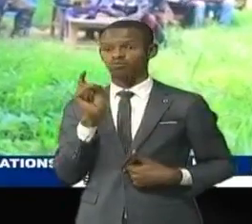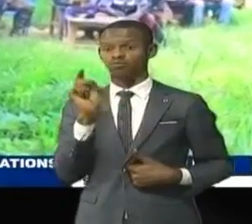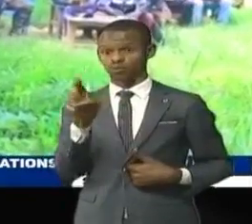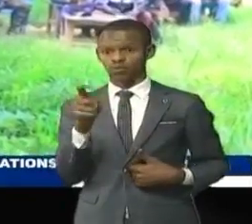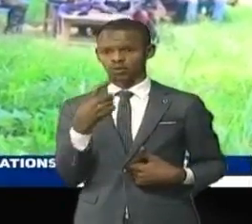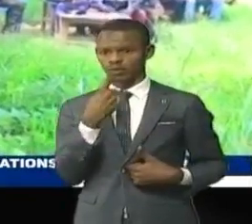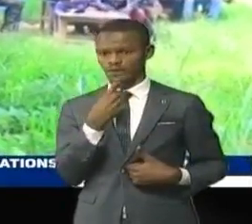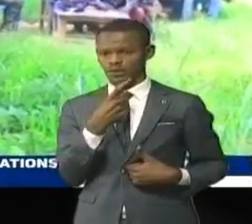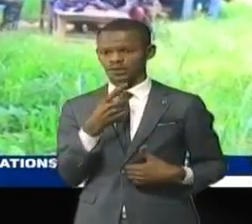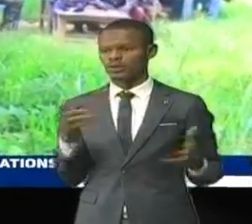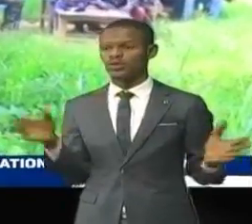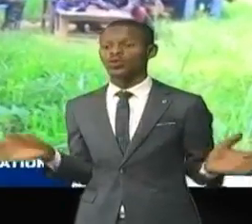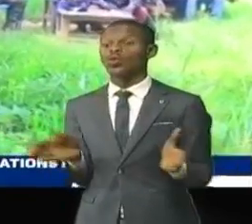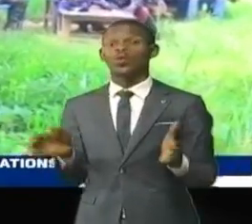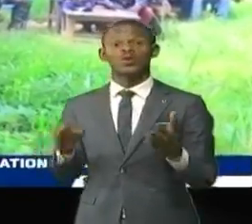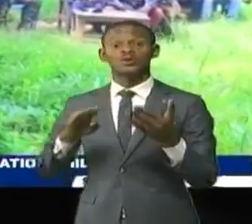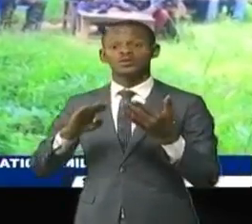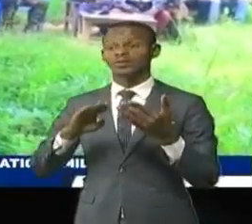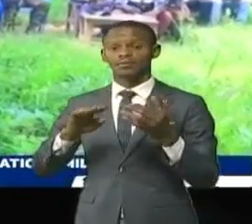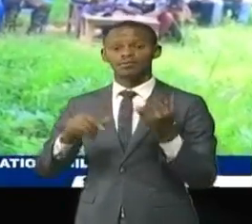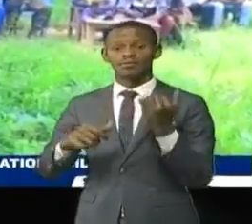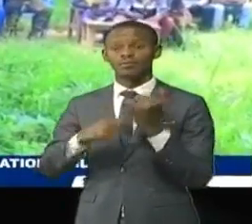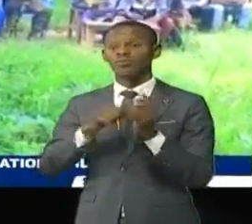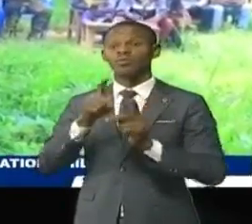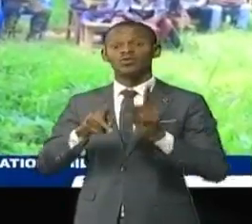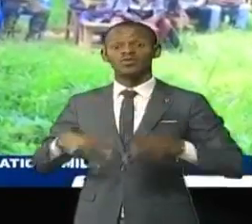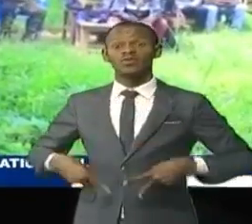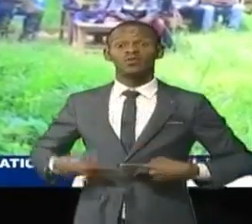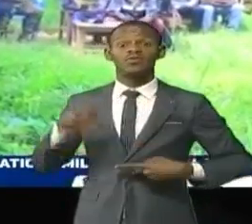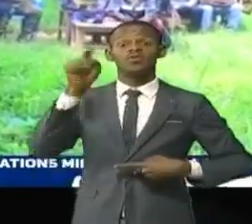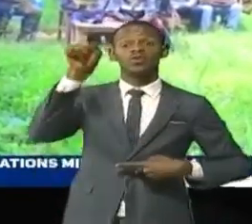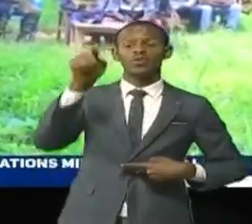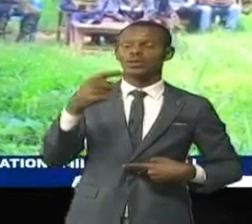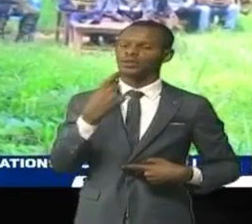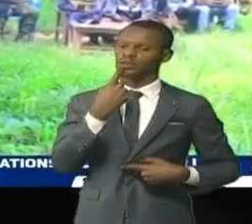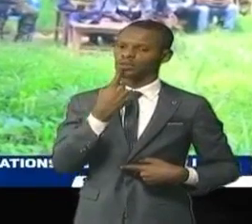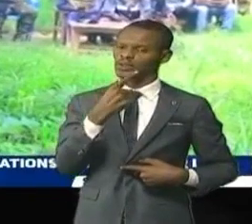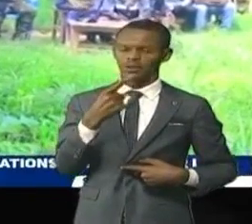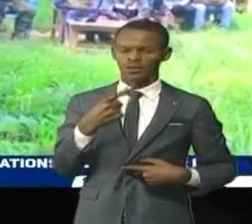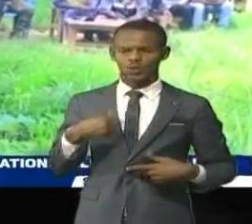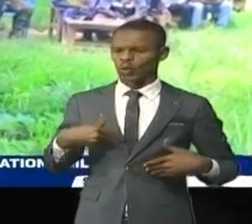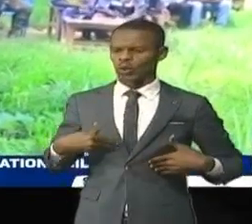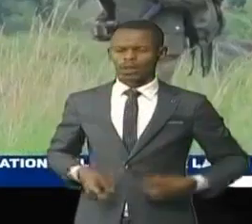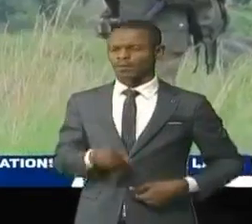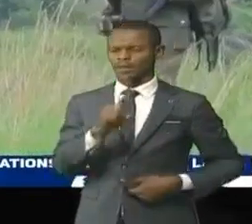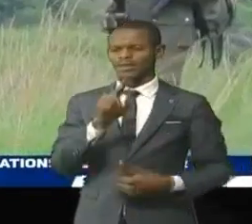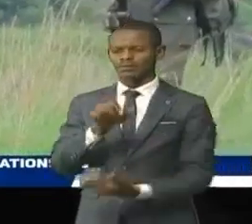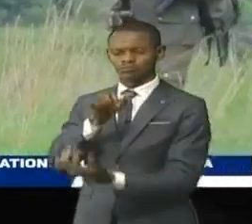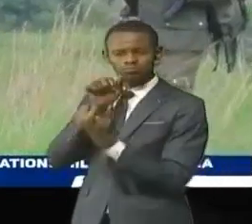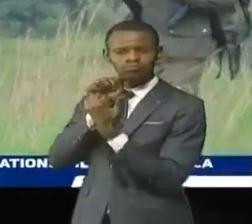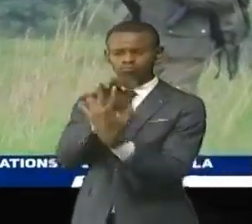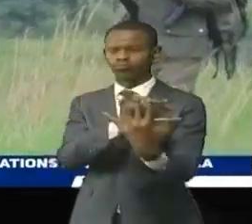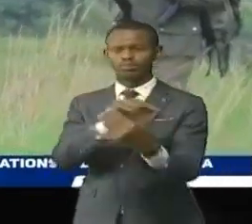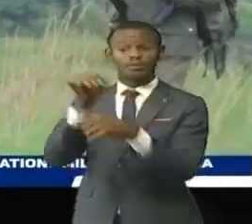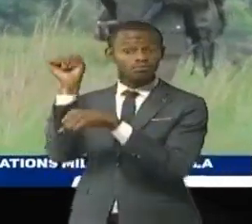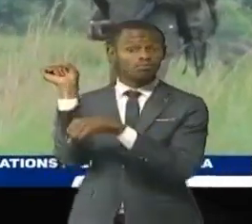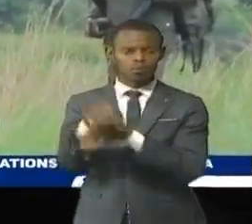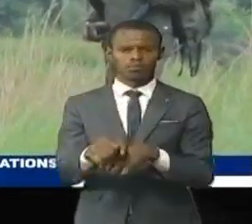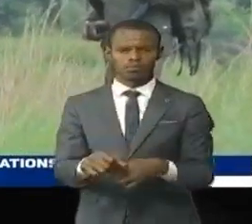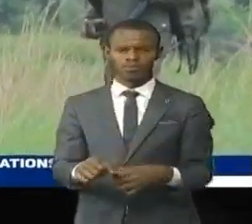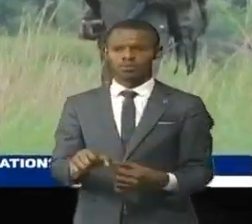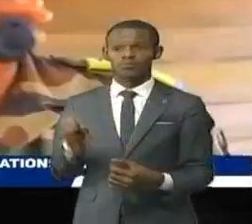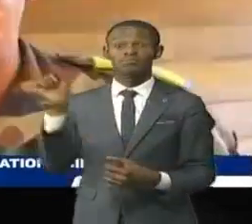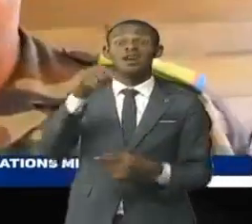baptisée fille de cette partie de la province de la détermination de l'administration militaire à pacifier totalement